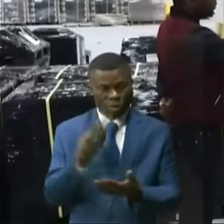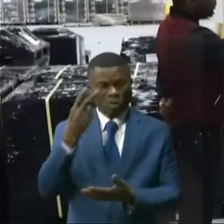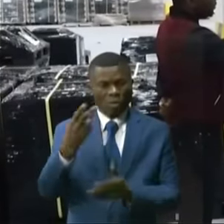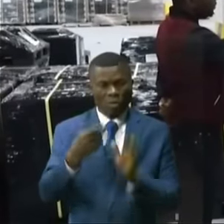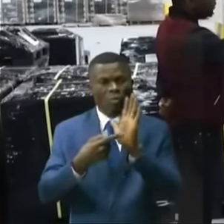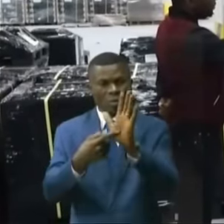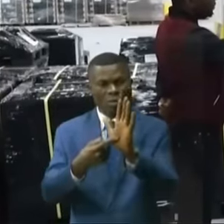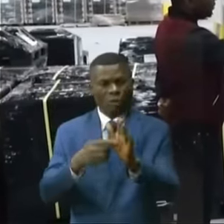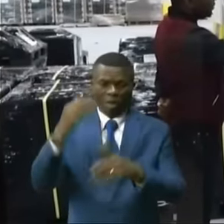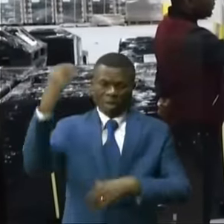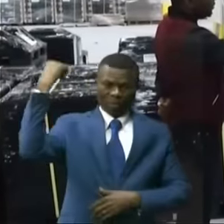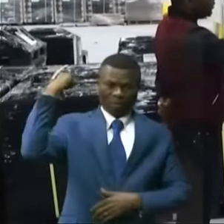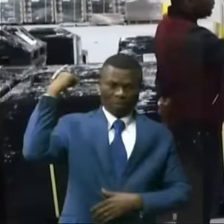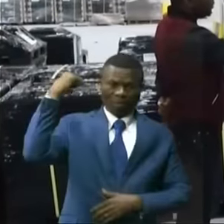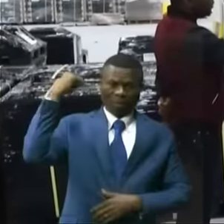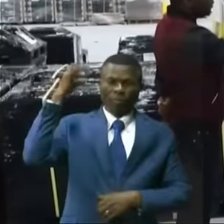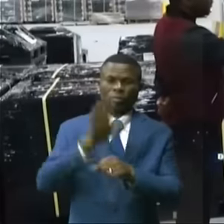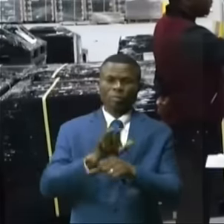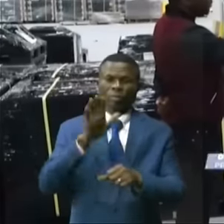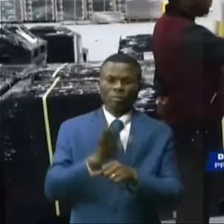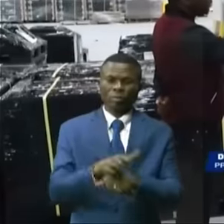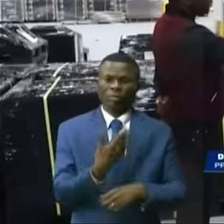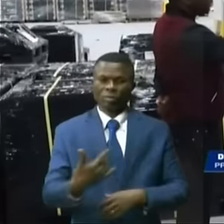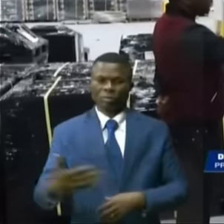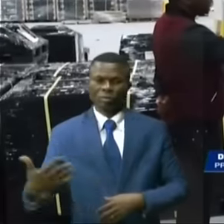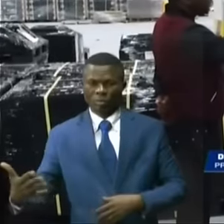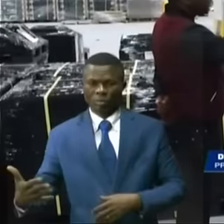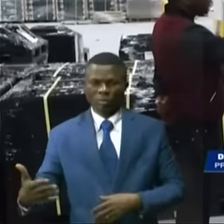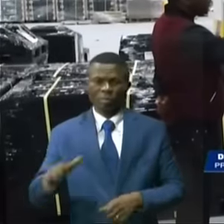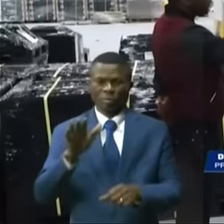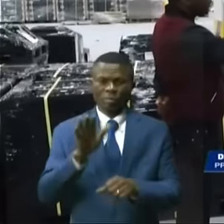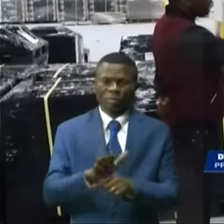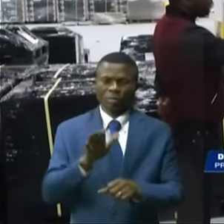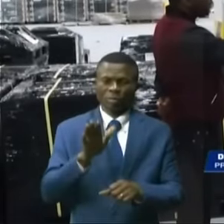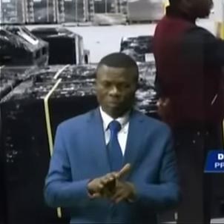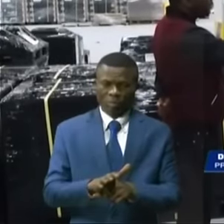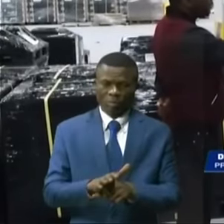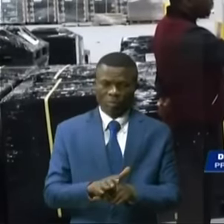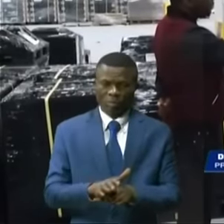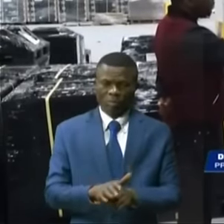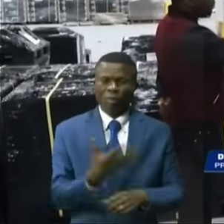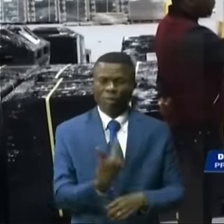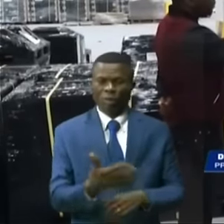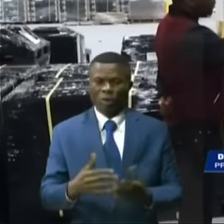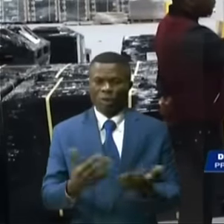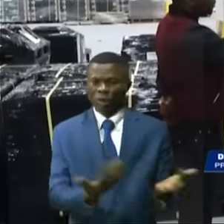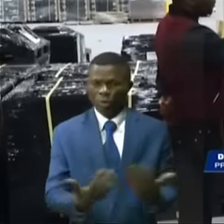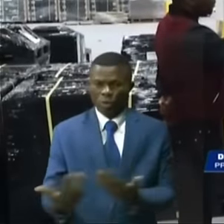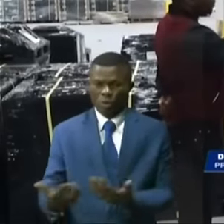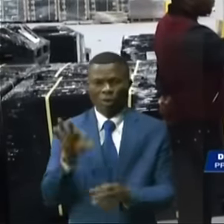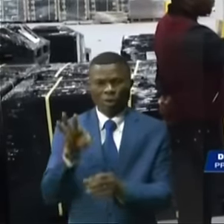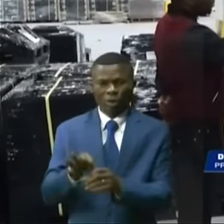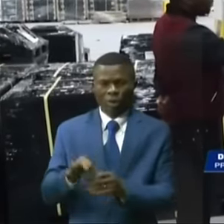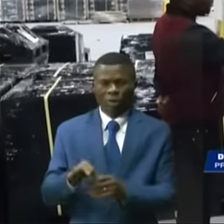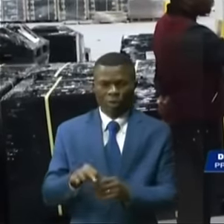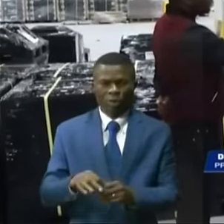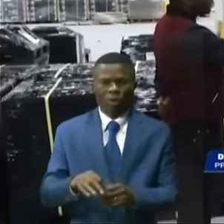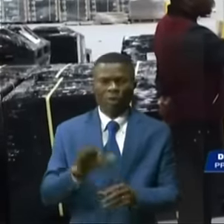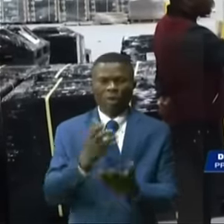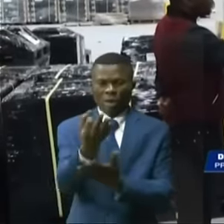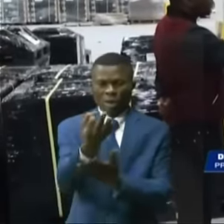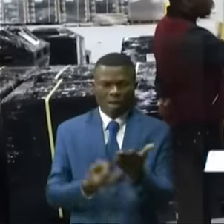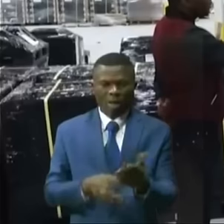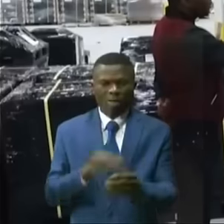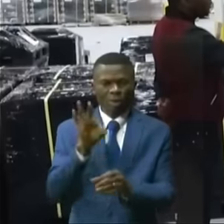moi il y a plein de de de matériel il y a euh les dispositifs électroniques de vote il y a les les bulletins de